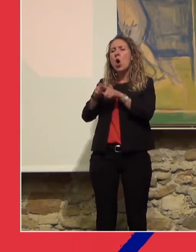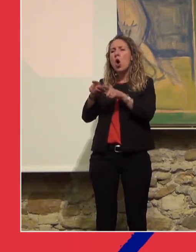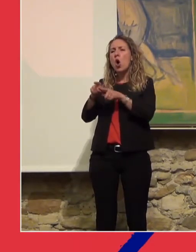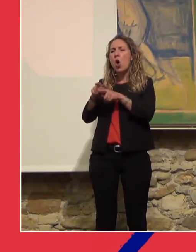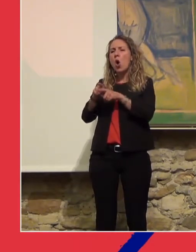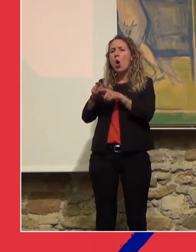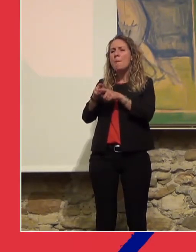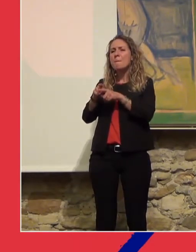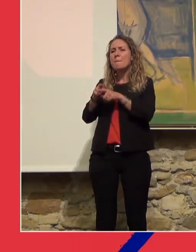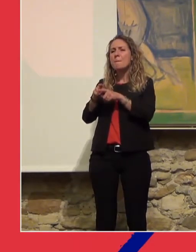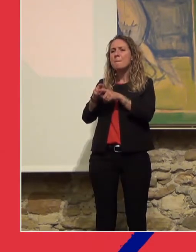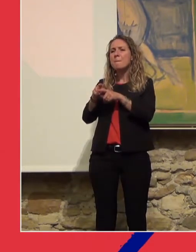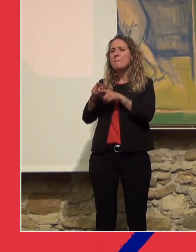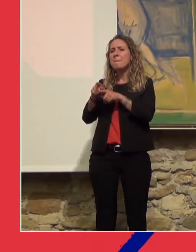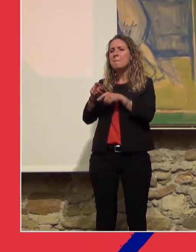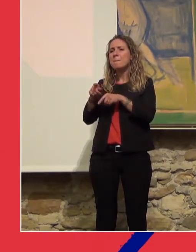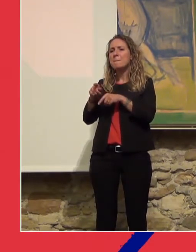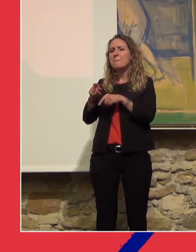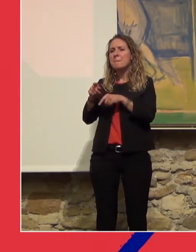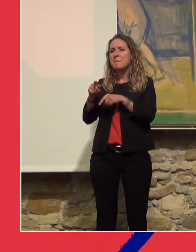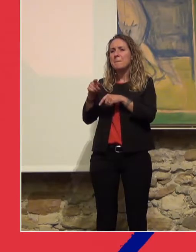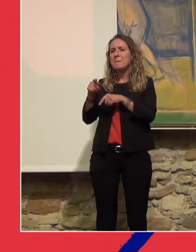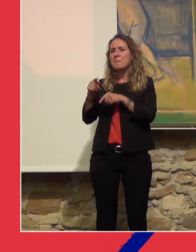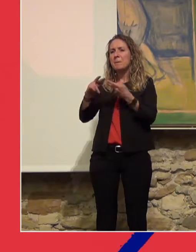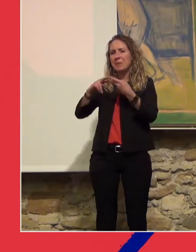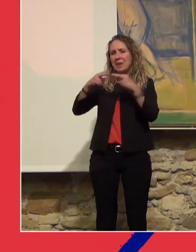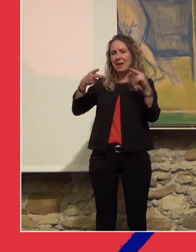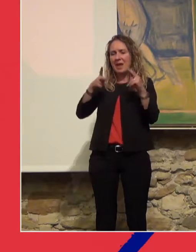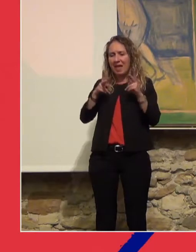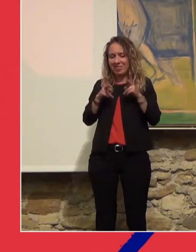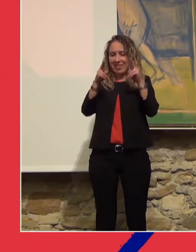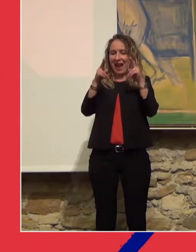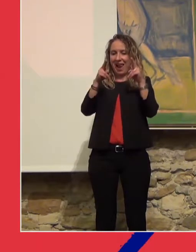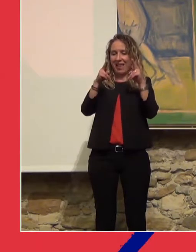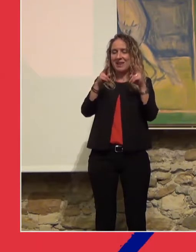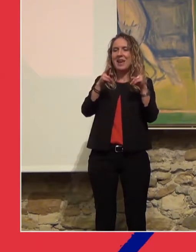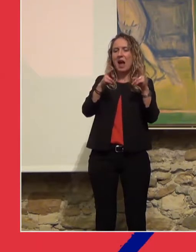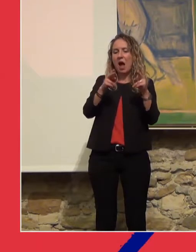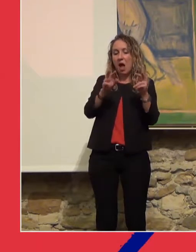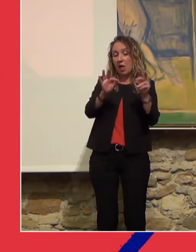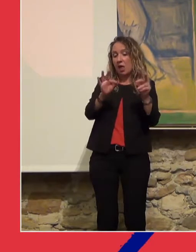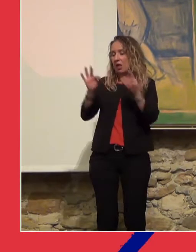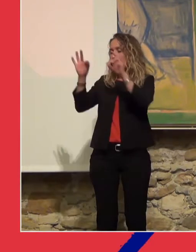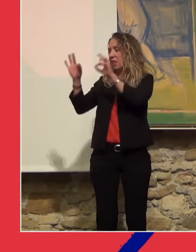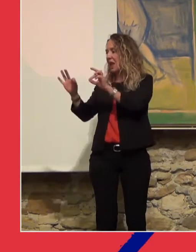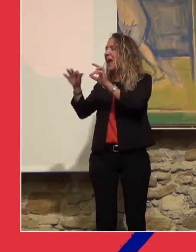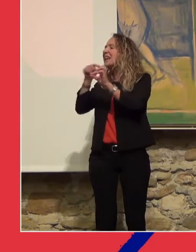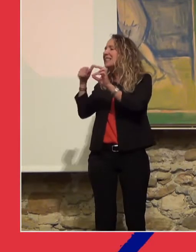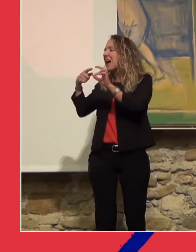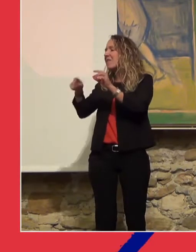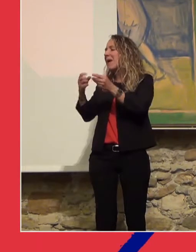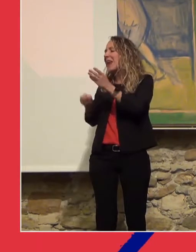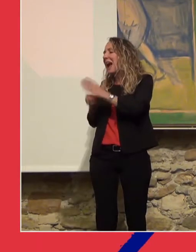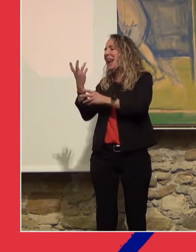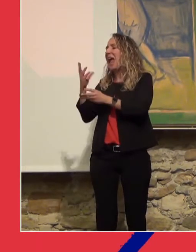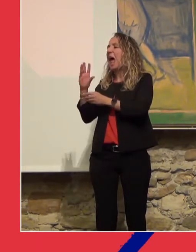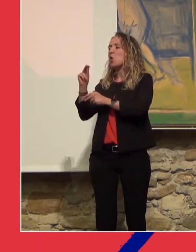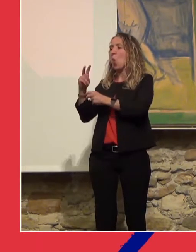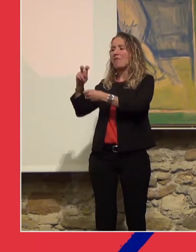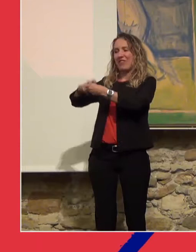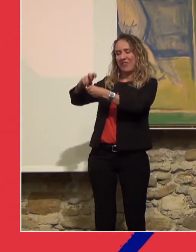il DNA e l'RNA per creare nuovi virus anche a scopo terapeutico. Sono virus